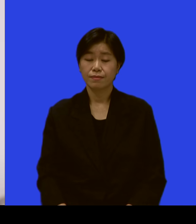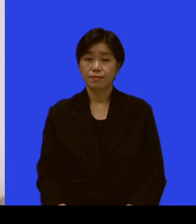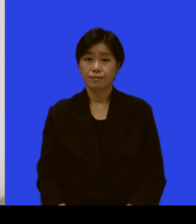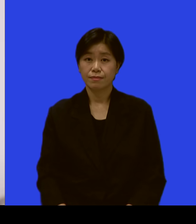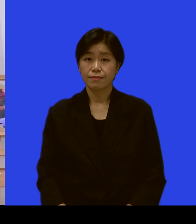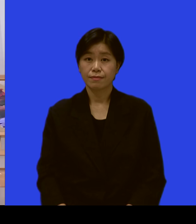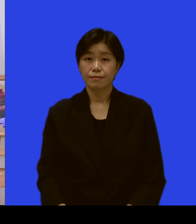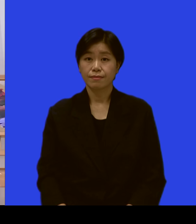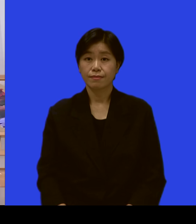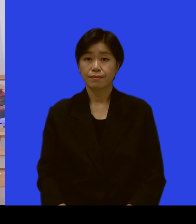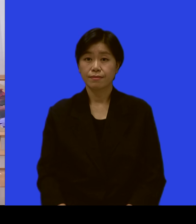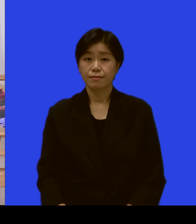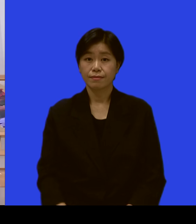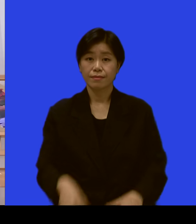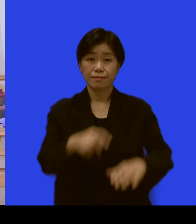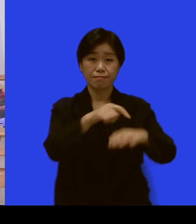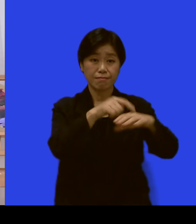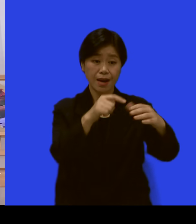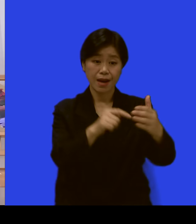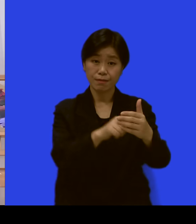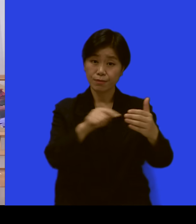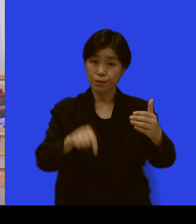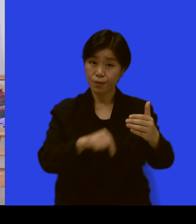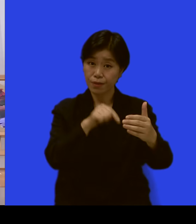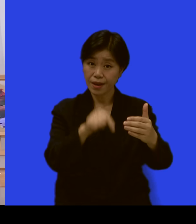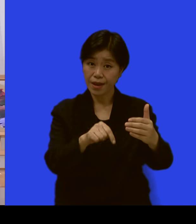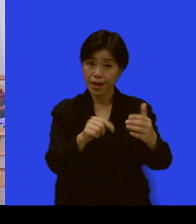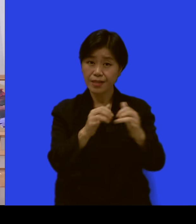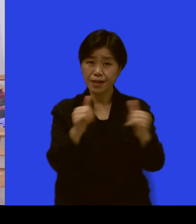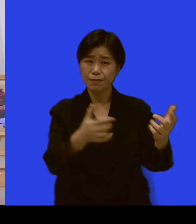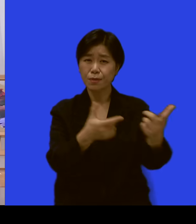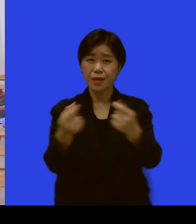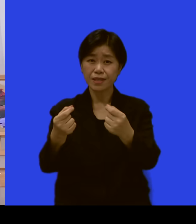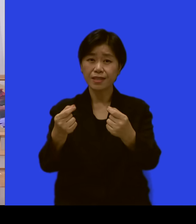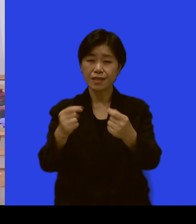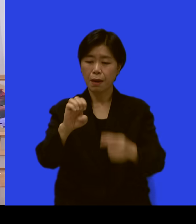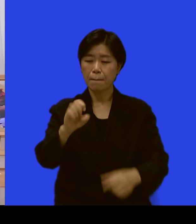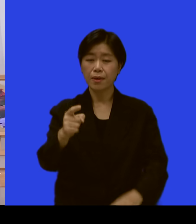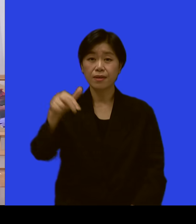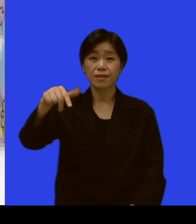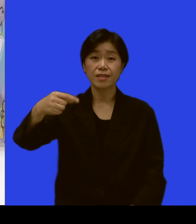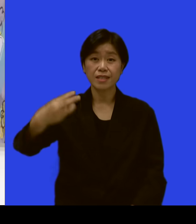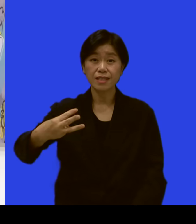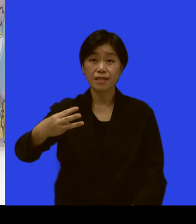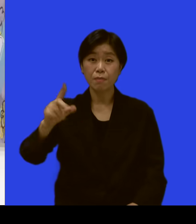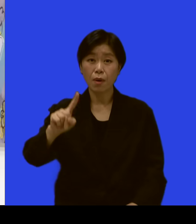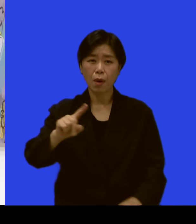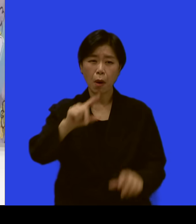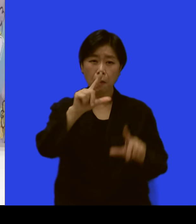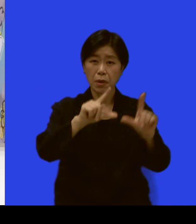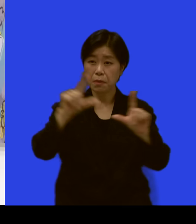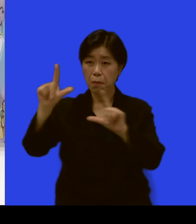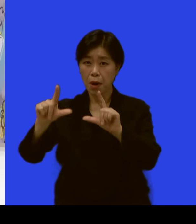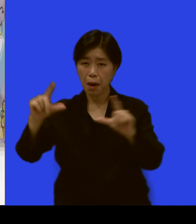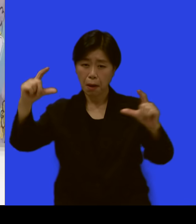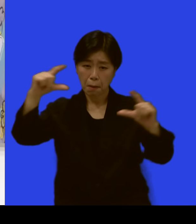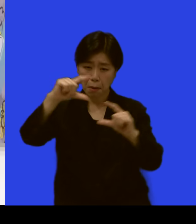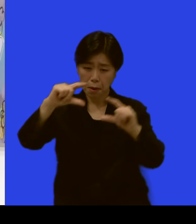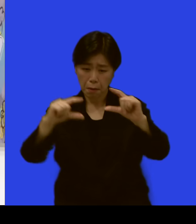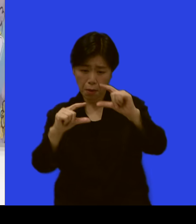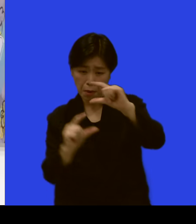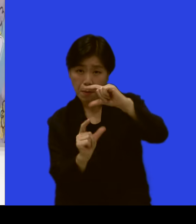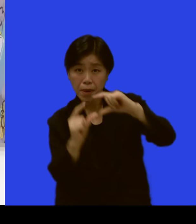해주고 싶은 얘기? 마음 안에 퍼즐이 있다고 생각을 해요. 네. 그런데 보통 그